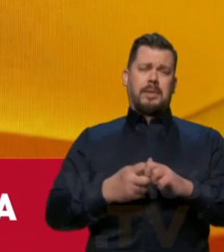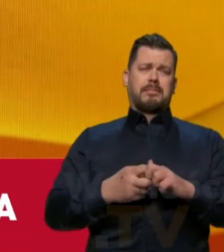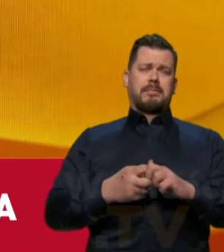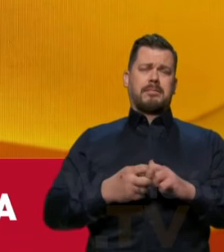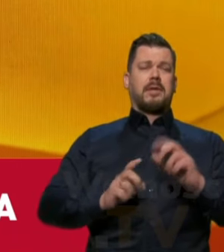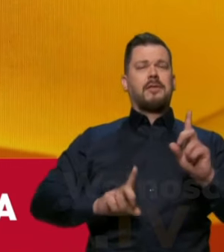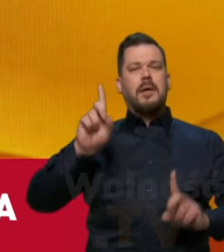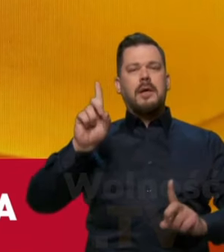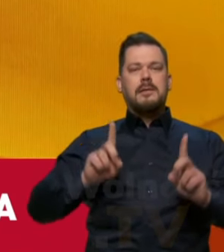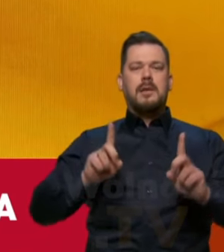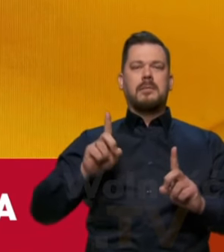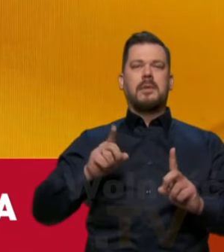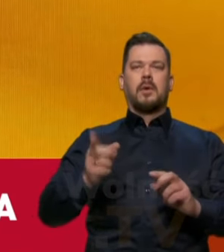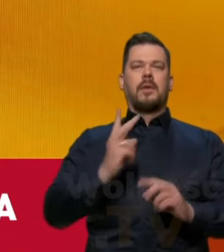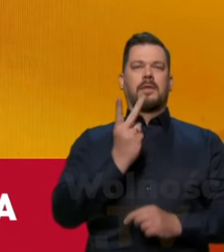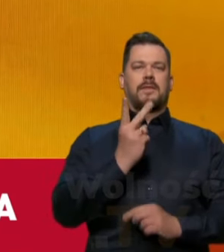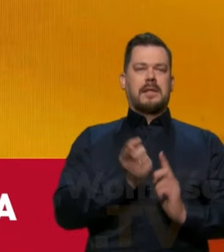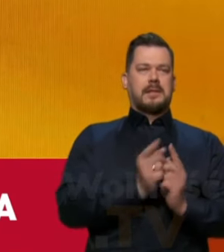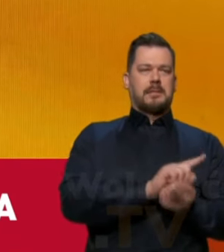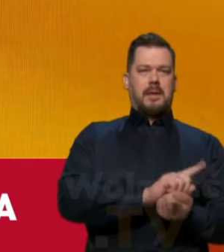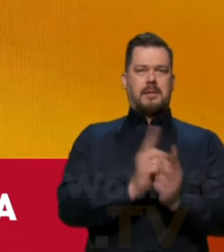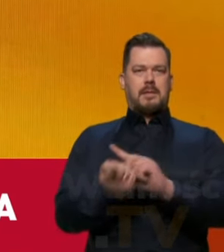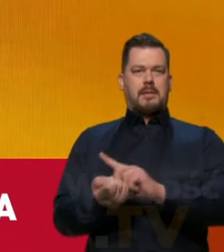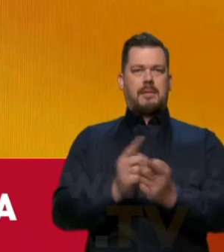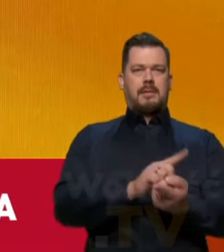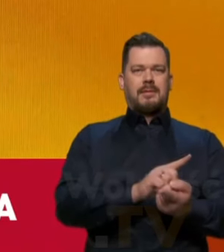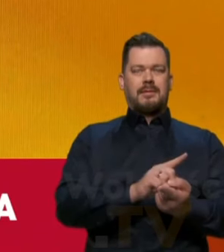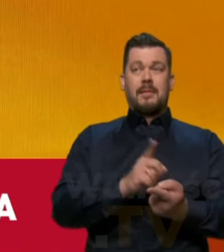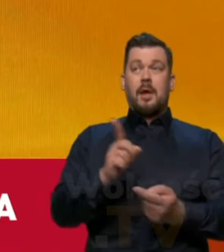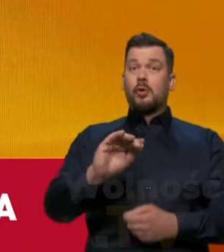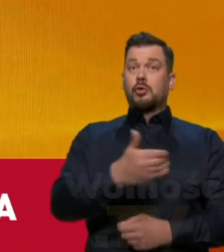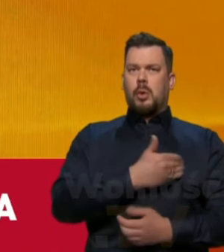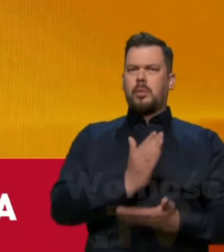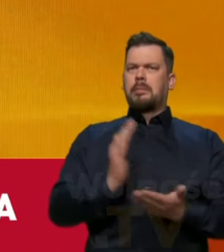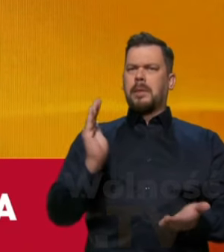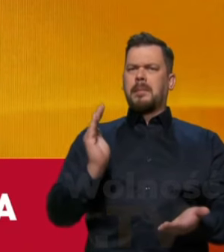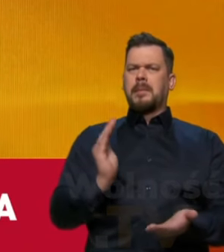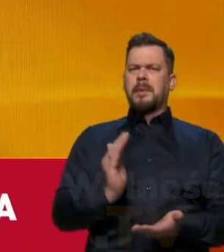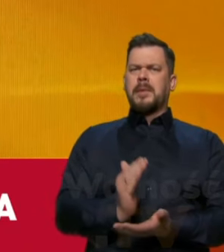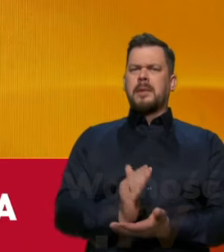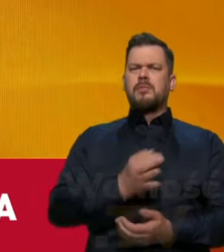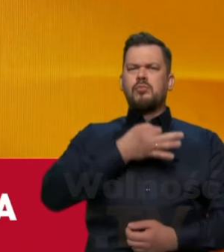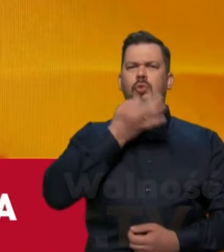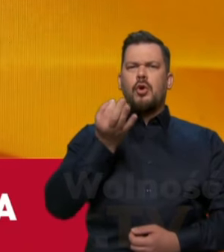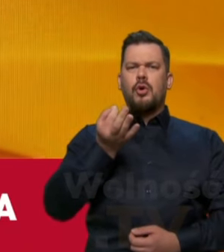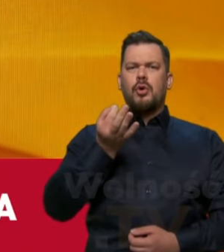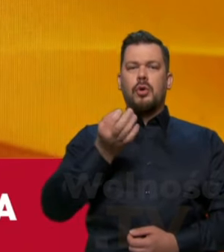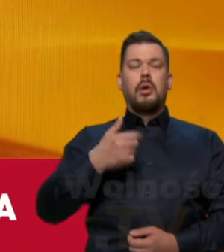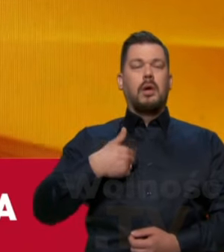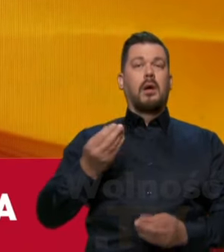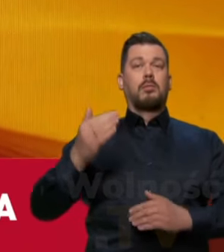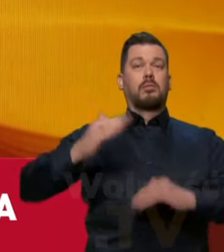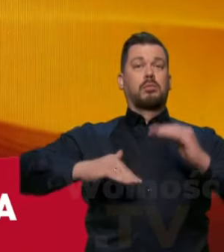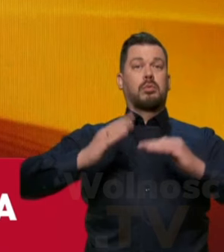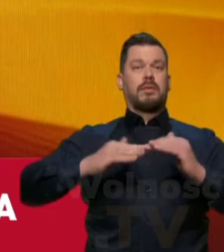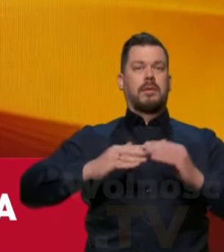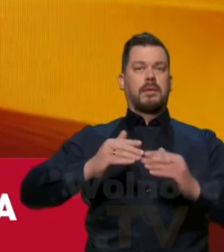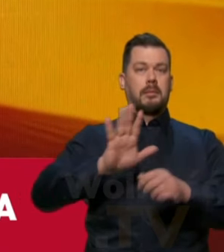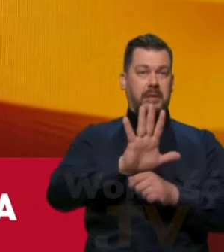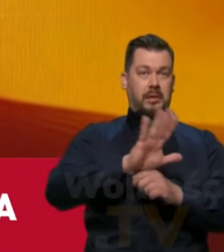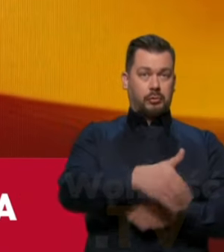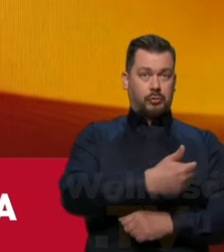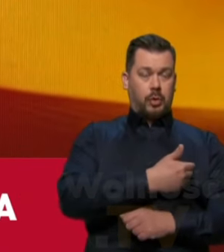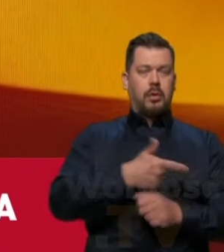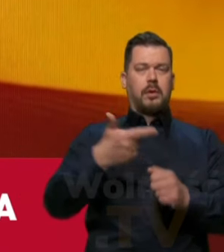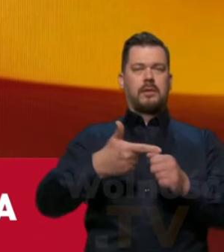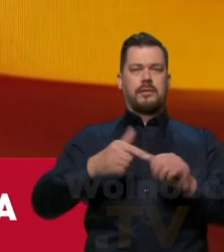z dwuzmianowością, ale coraz mniej szkół ma ten problem. My zbudowaliśmy 15 szkół, 26 żłobków. Właśnie